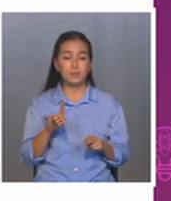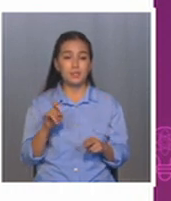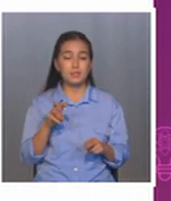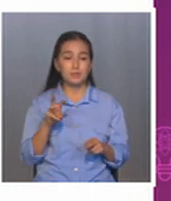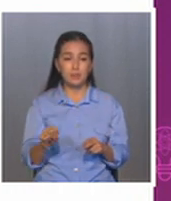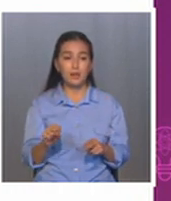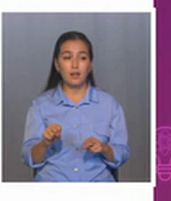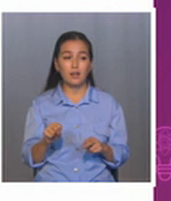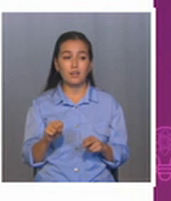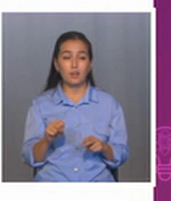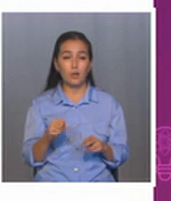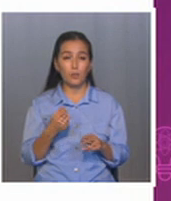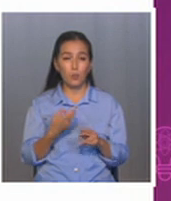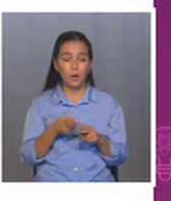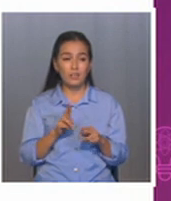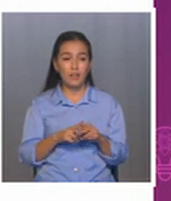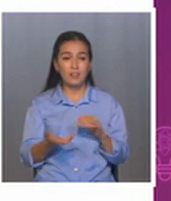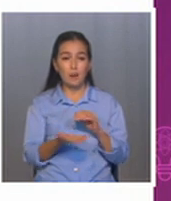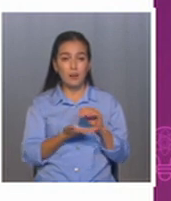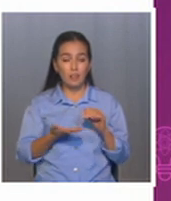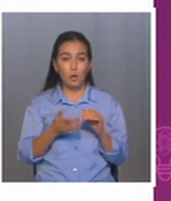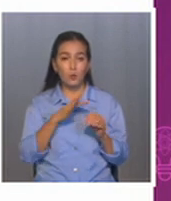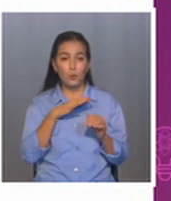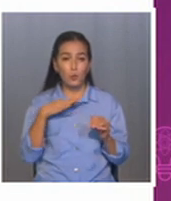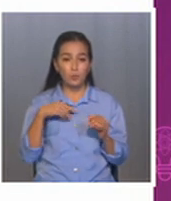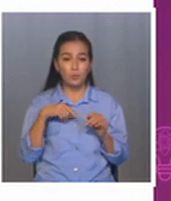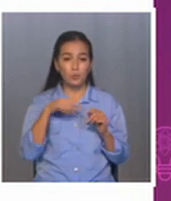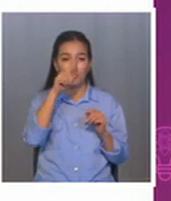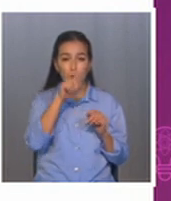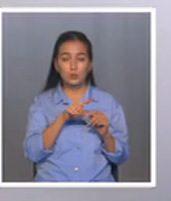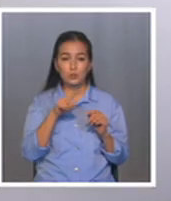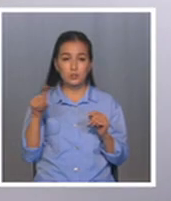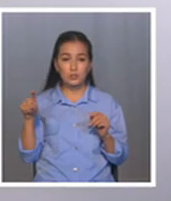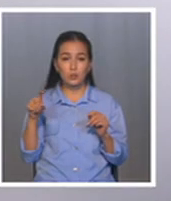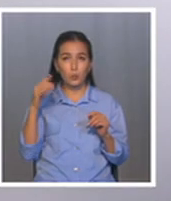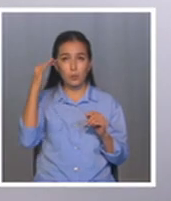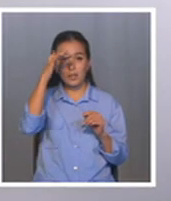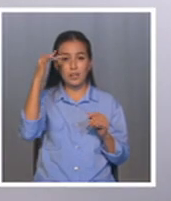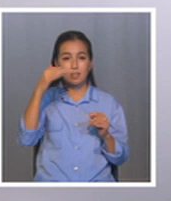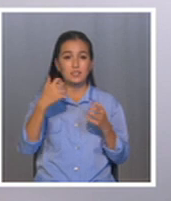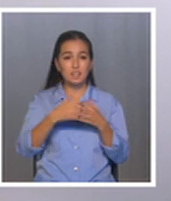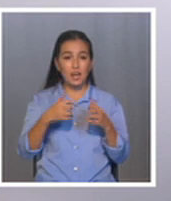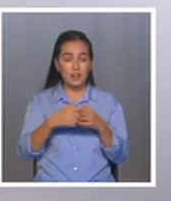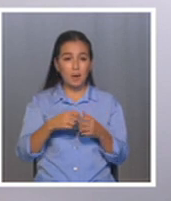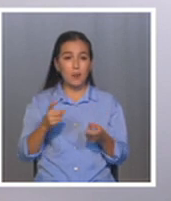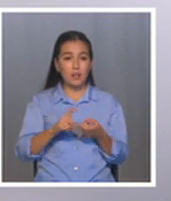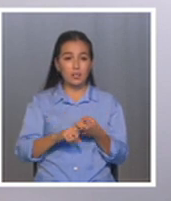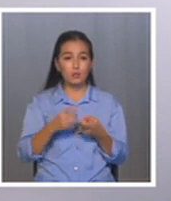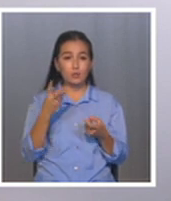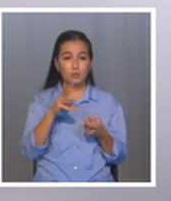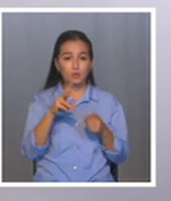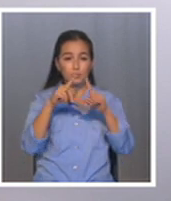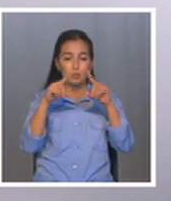Призманы оның табанындағы көп бұрыштың төбелерінің санына байланысты 3 бұрышты, 4